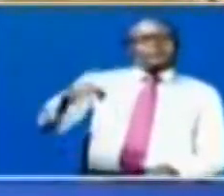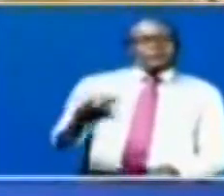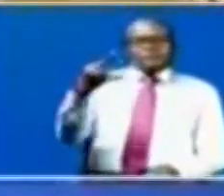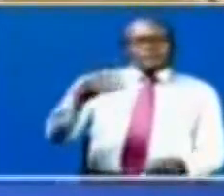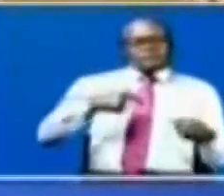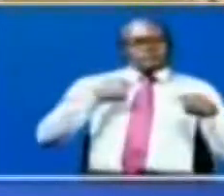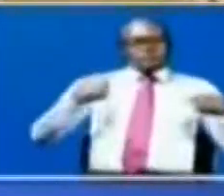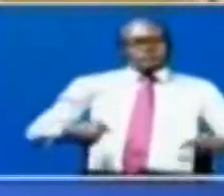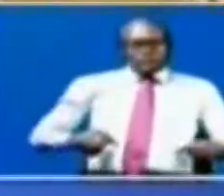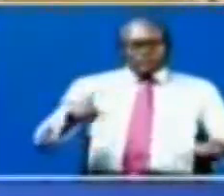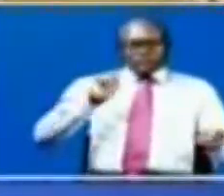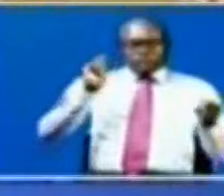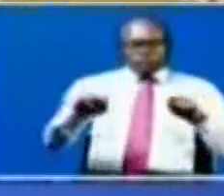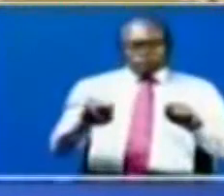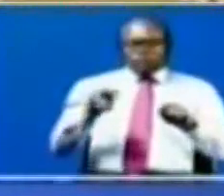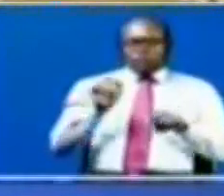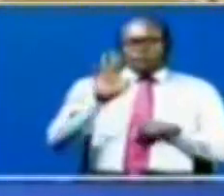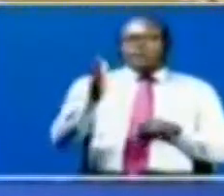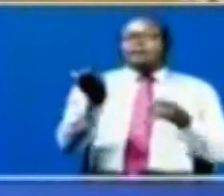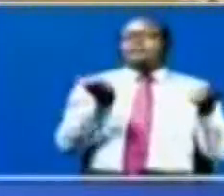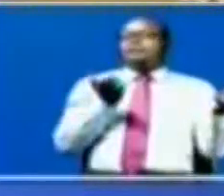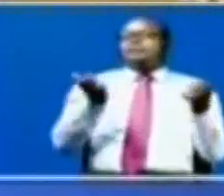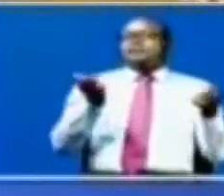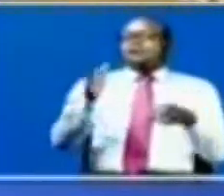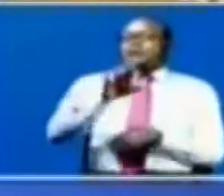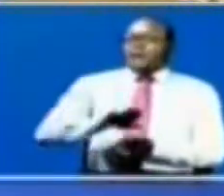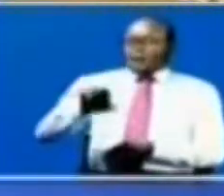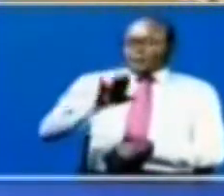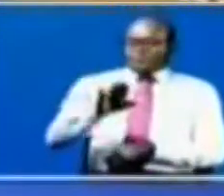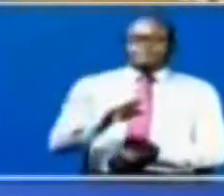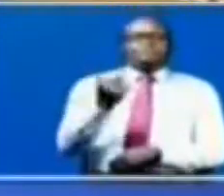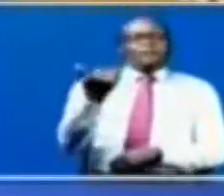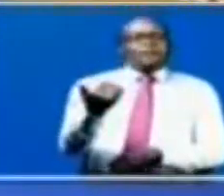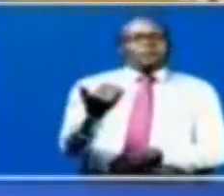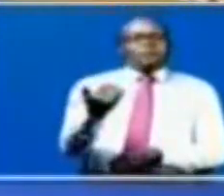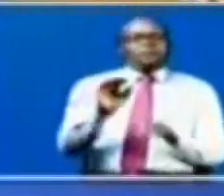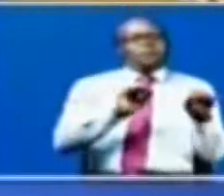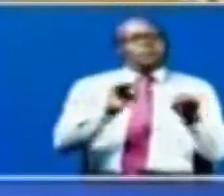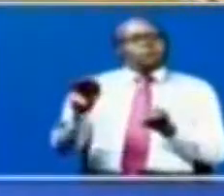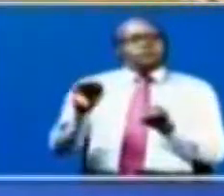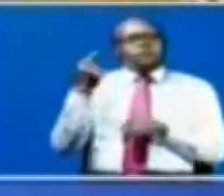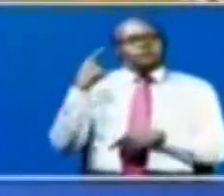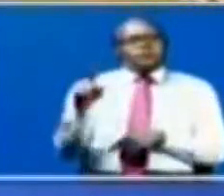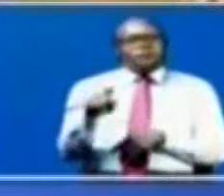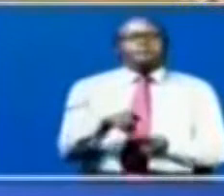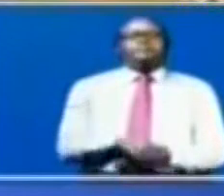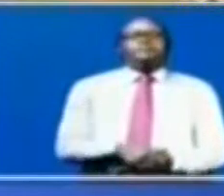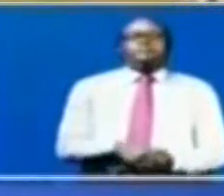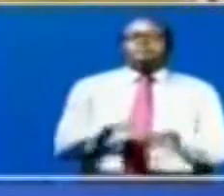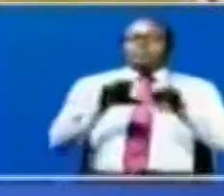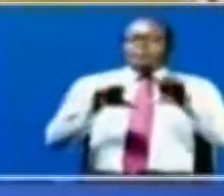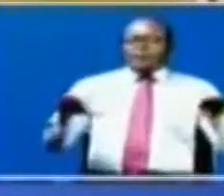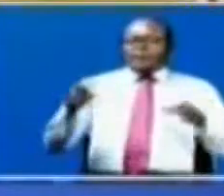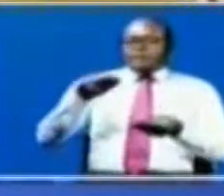Uchina imeweza kubadilisha mfumo wa kiuchumi, na sasa wanaelekea kwa mfumo ambao tunaita kwa Kiingereza market